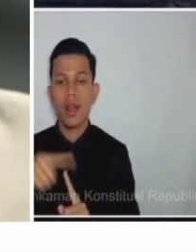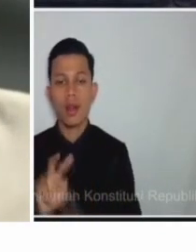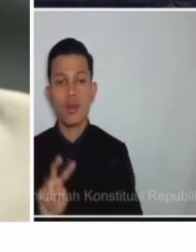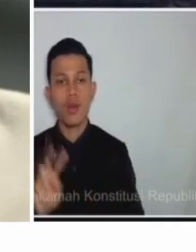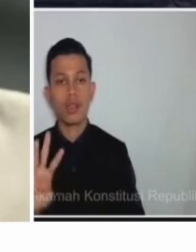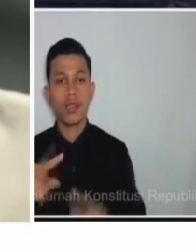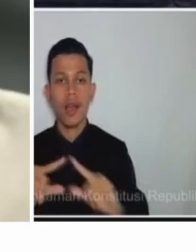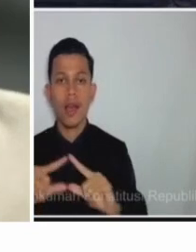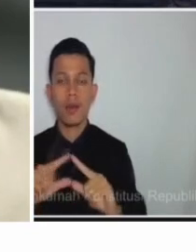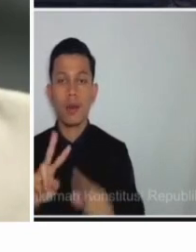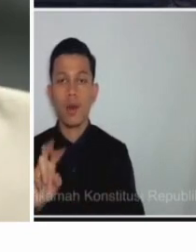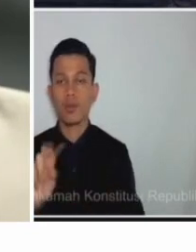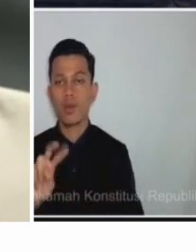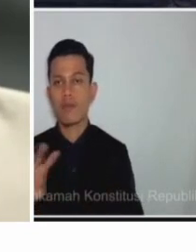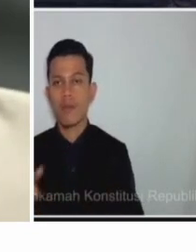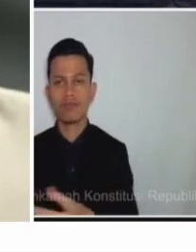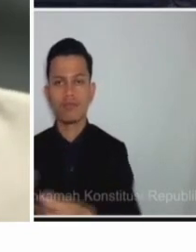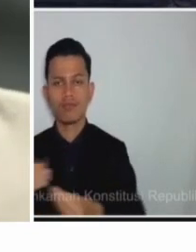konfigurasinya memang